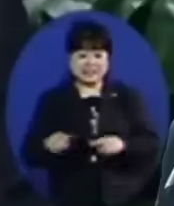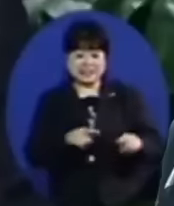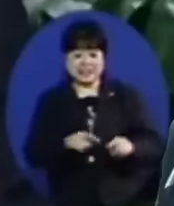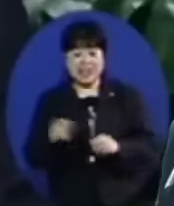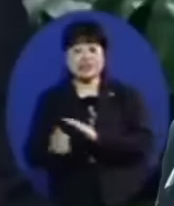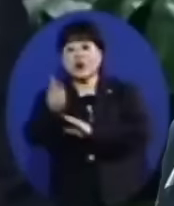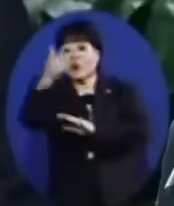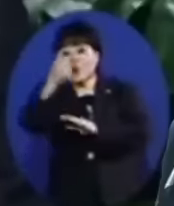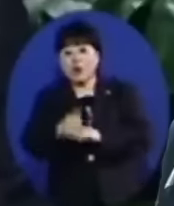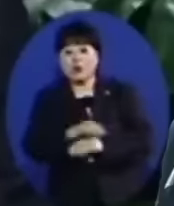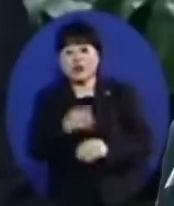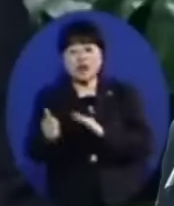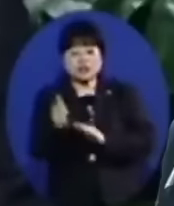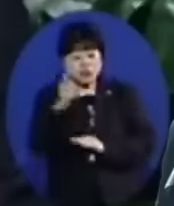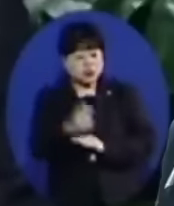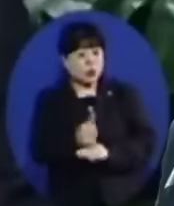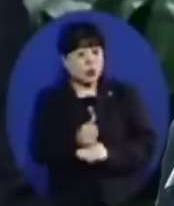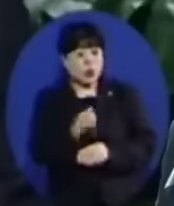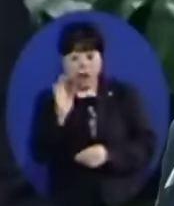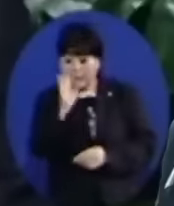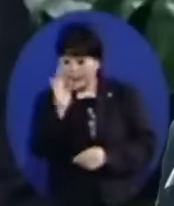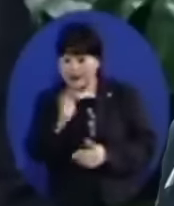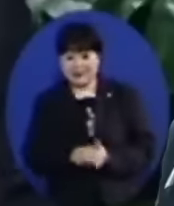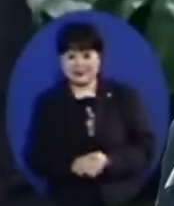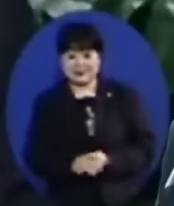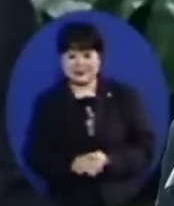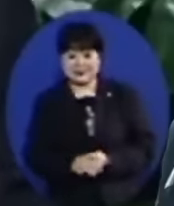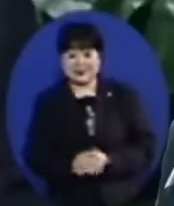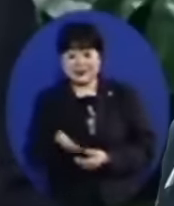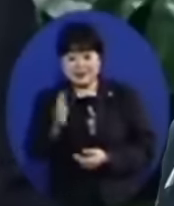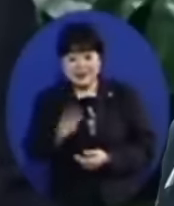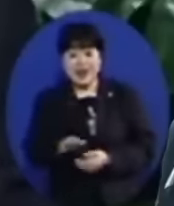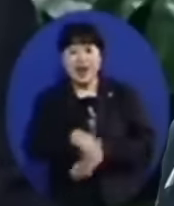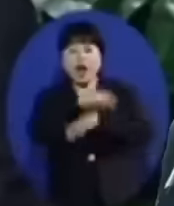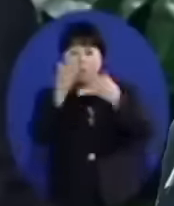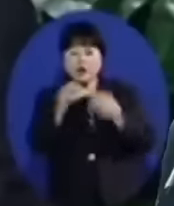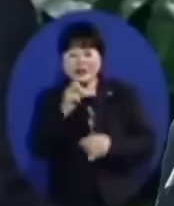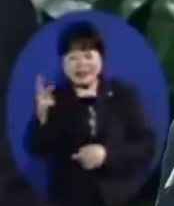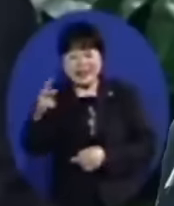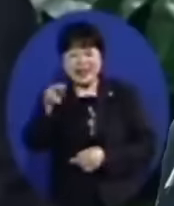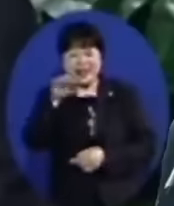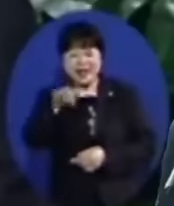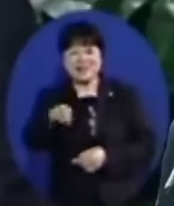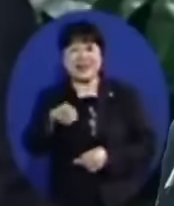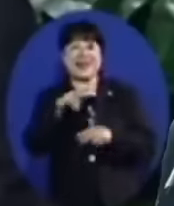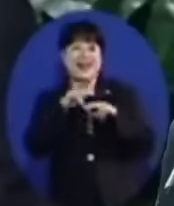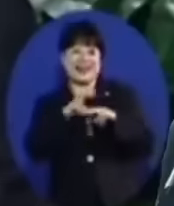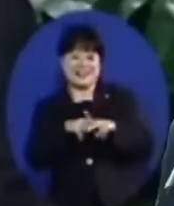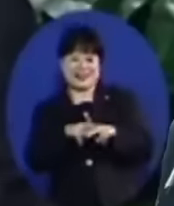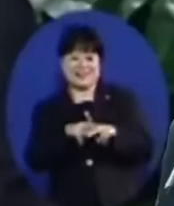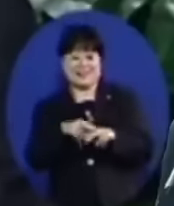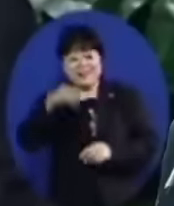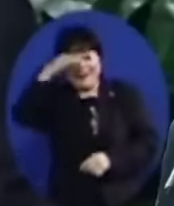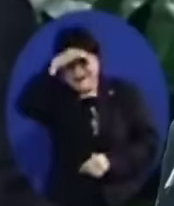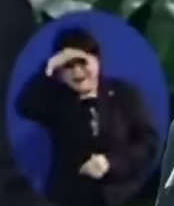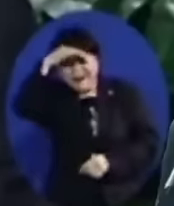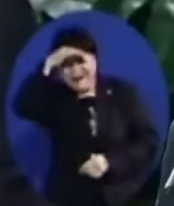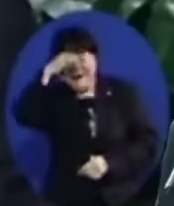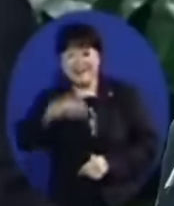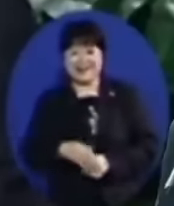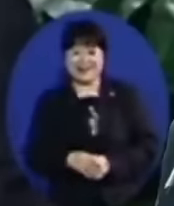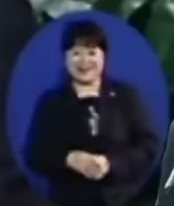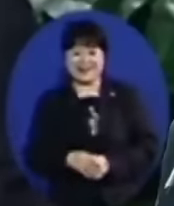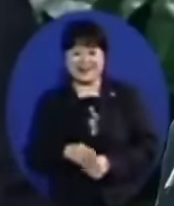성공을 했지 우리가 성공을 안 했죠. 그래도 모두 다 테레비 앞에 앉아가지고서 잠프할